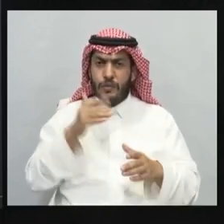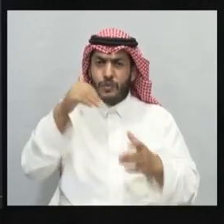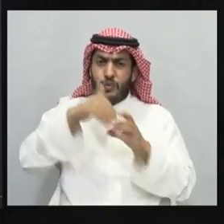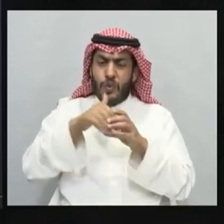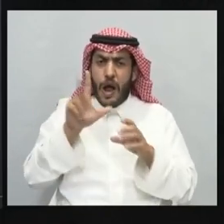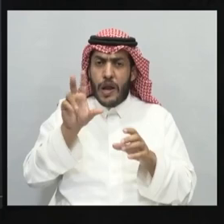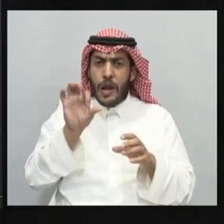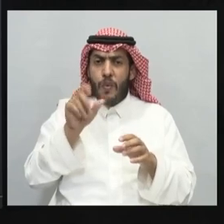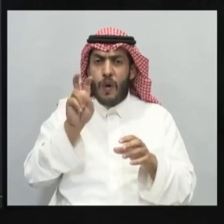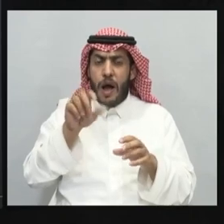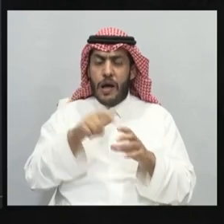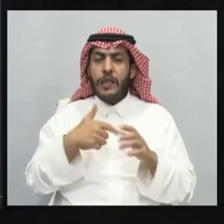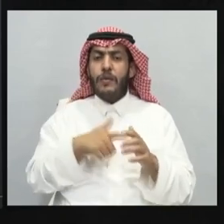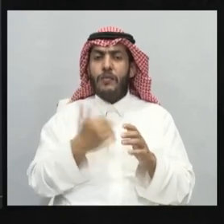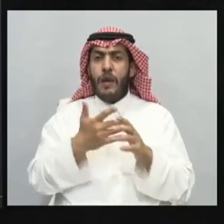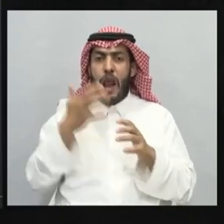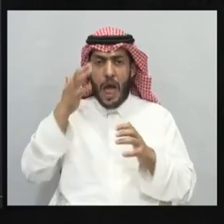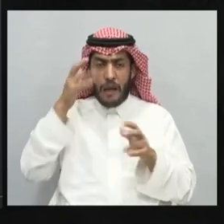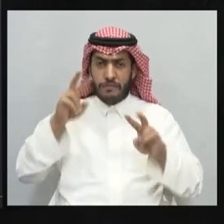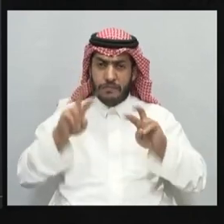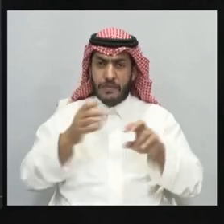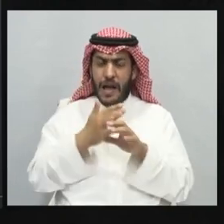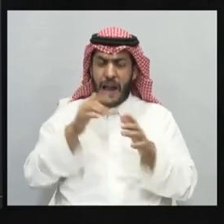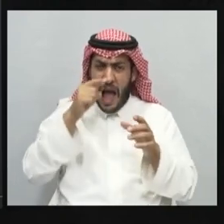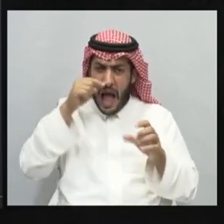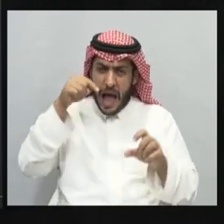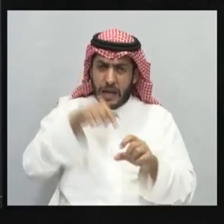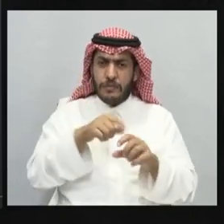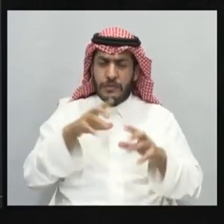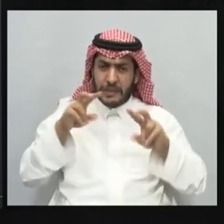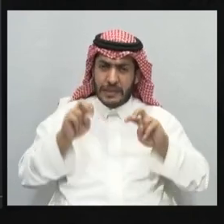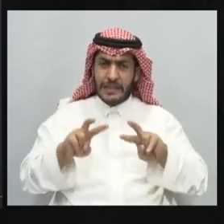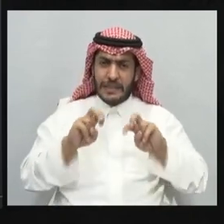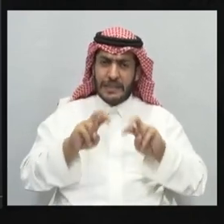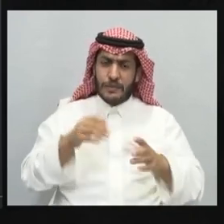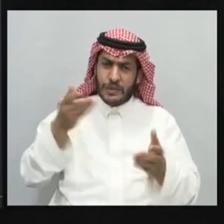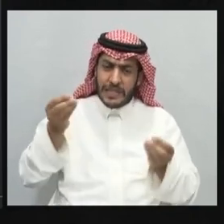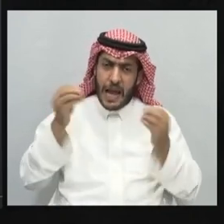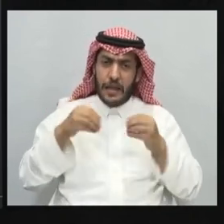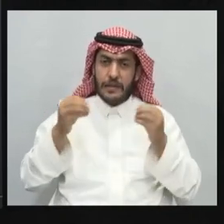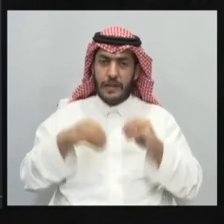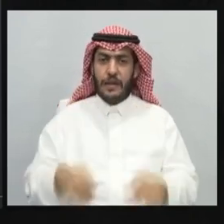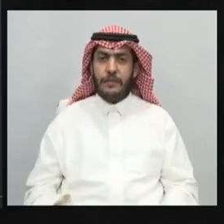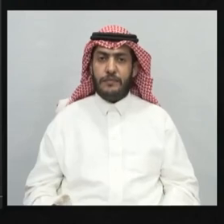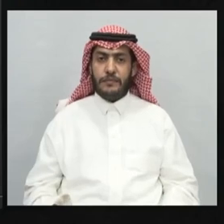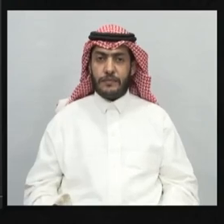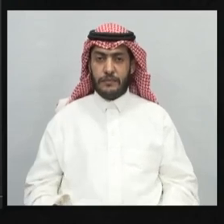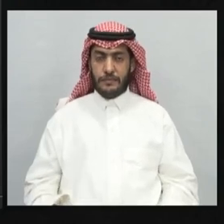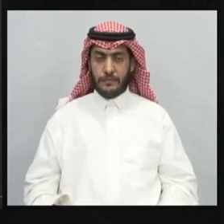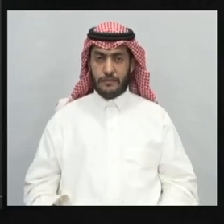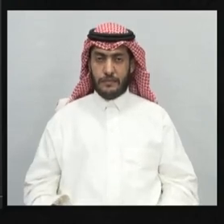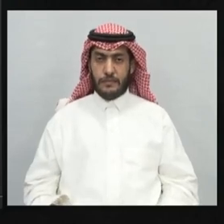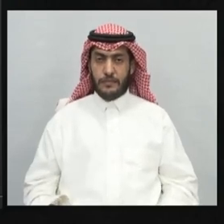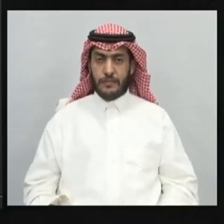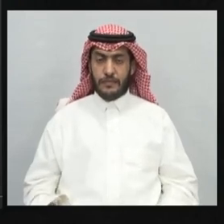موجوده جوات النواه وهذا هو نهم العلم كل ما وصلت لشيء ودك توصل شيء اعمق واكبر وبالتالي هو